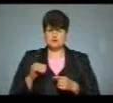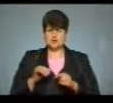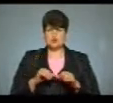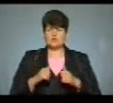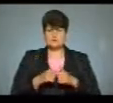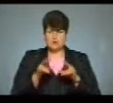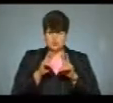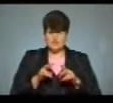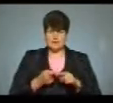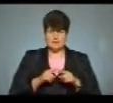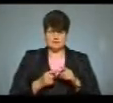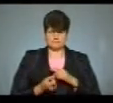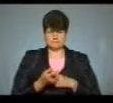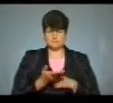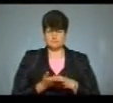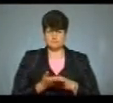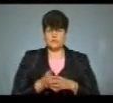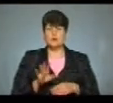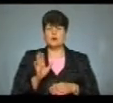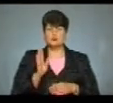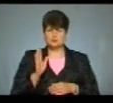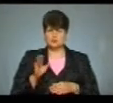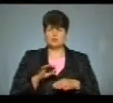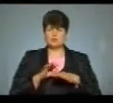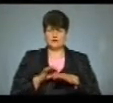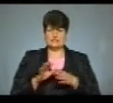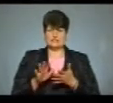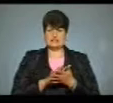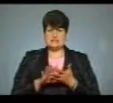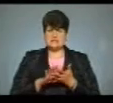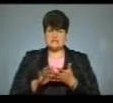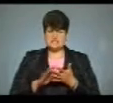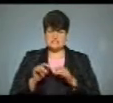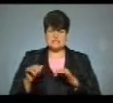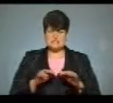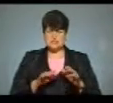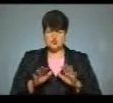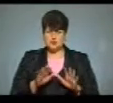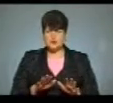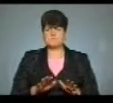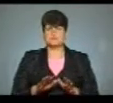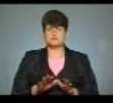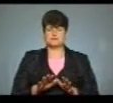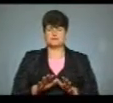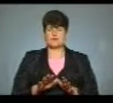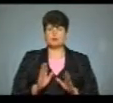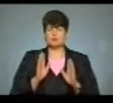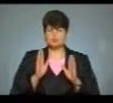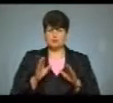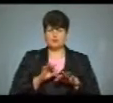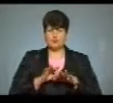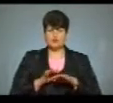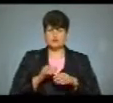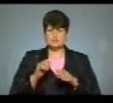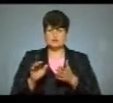яка розглядала цей спалах. Будуть проведені дератизаційні засоби, будуть безпосередньо проводитись обробка